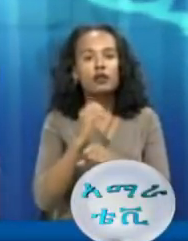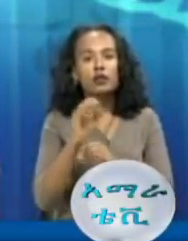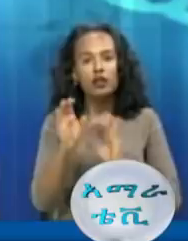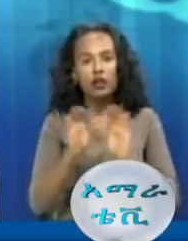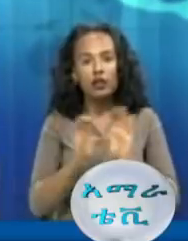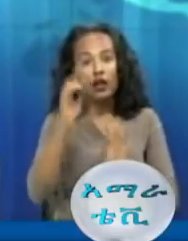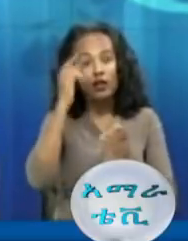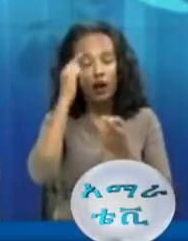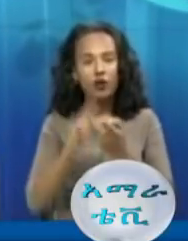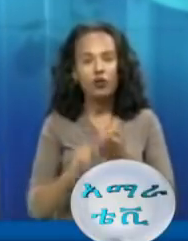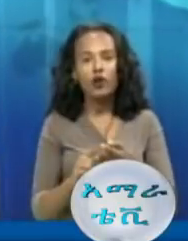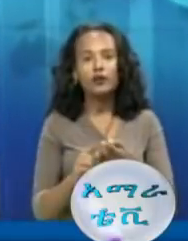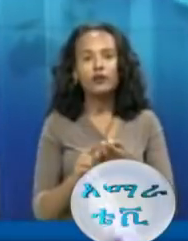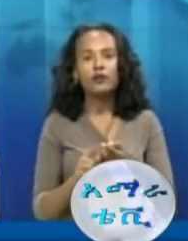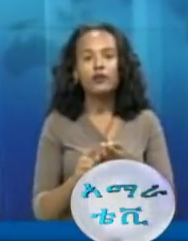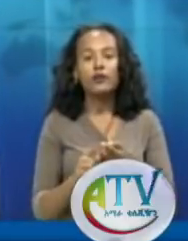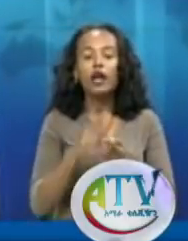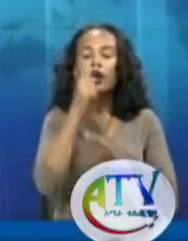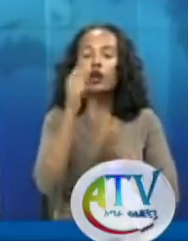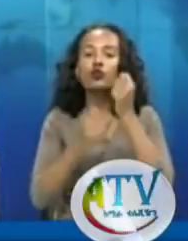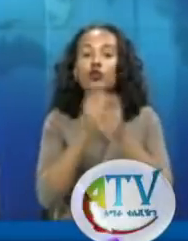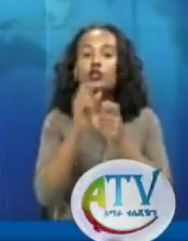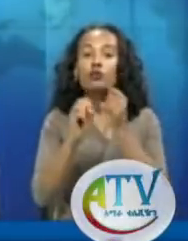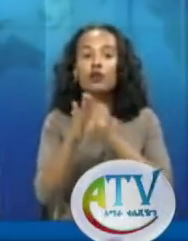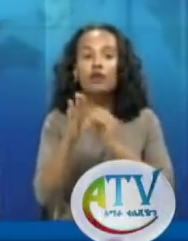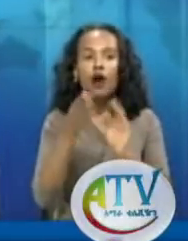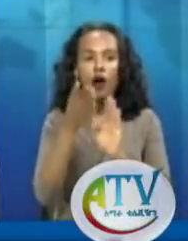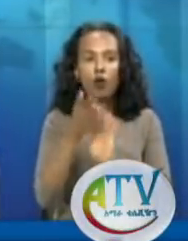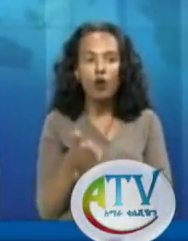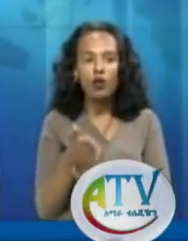ታቅዷል። ከቱሪዝም ዘርፍ አኳያ